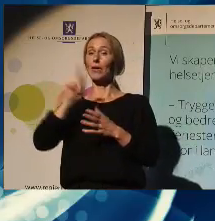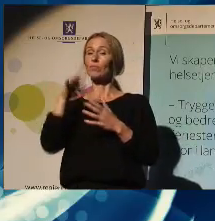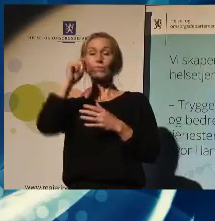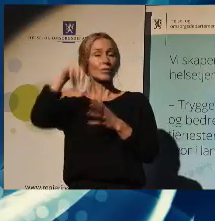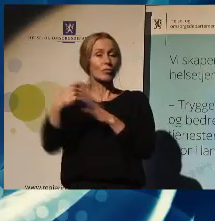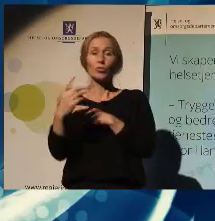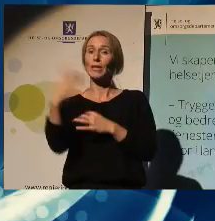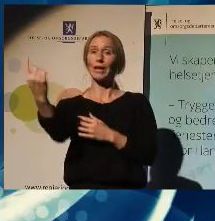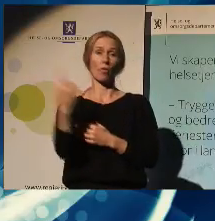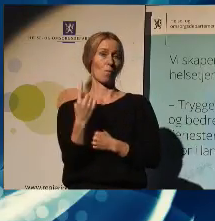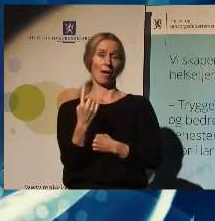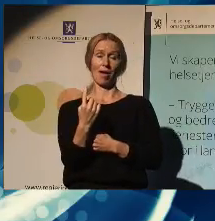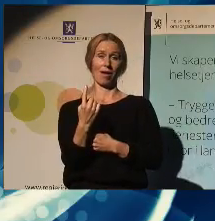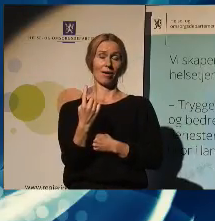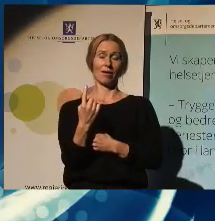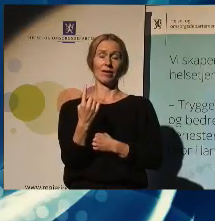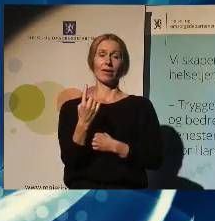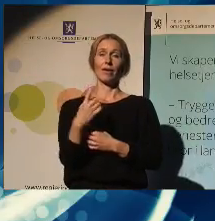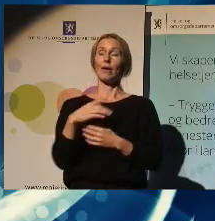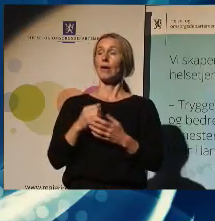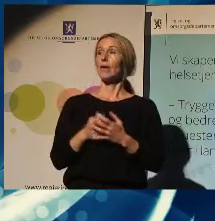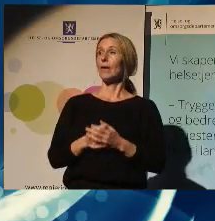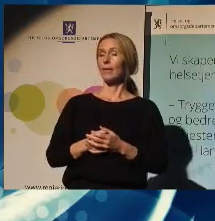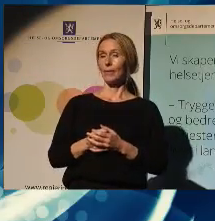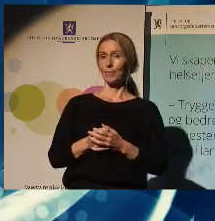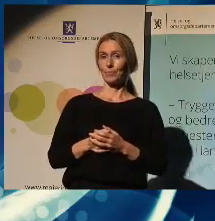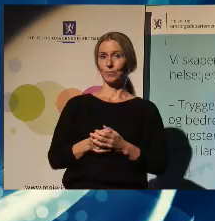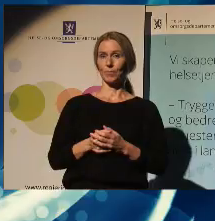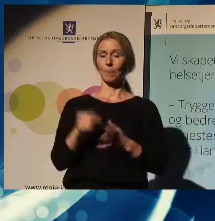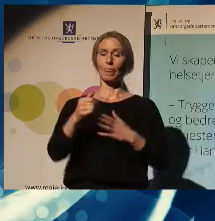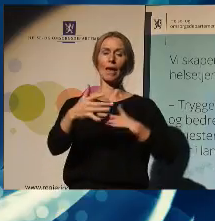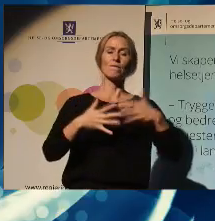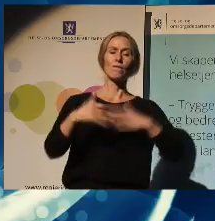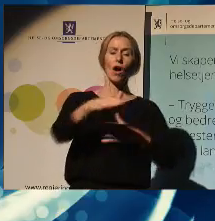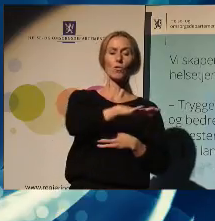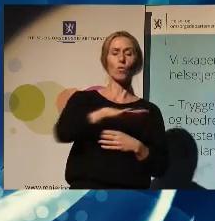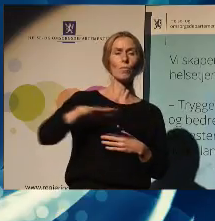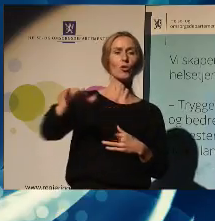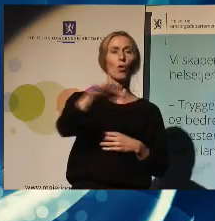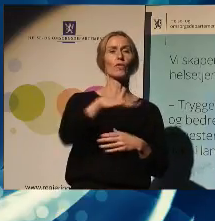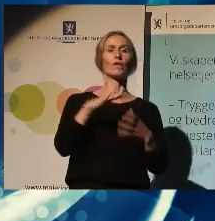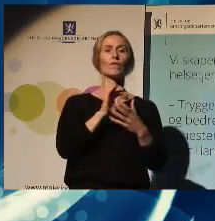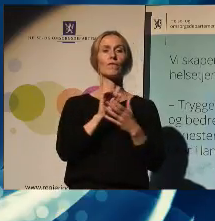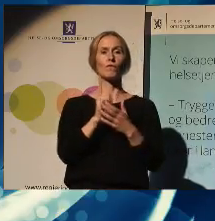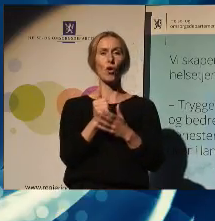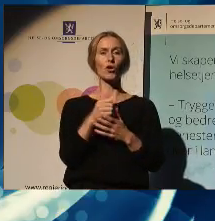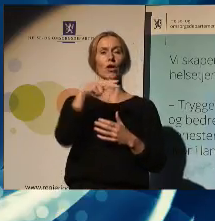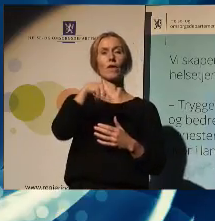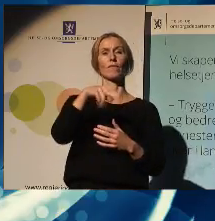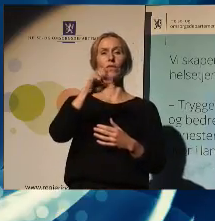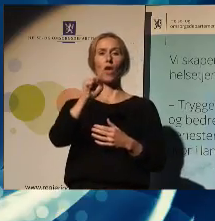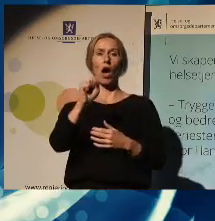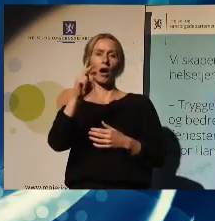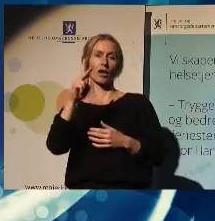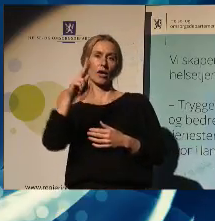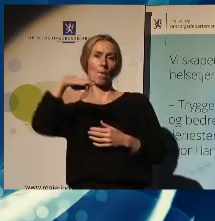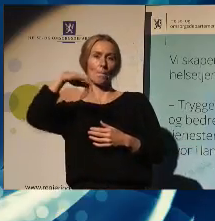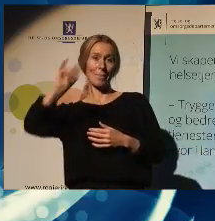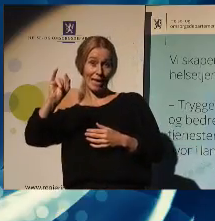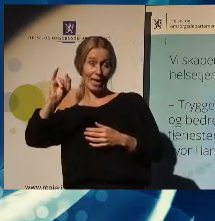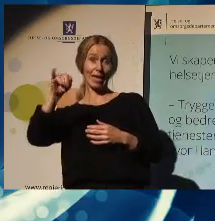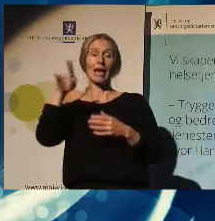fra å komme. Det som er fagfeltet for NAKMI, det er å jobbe